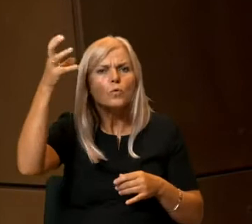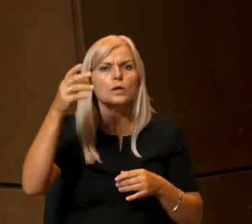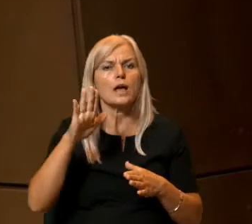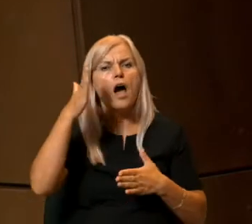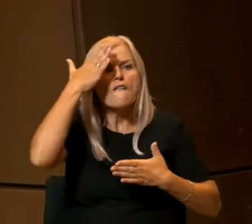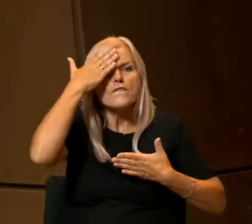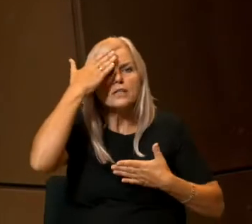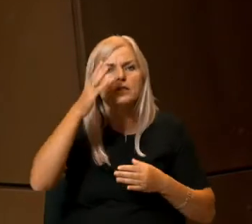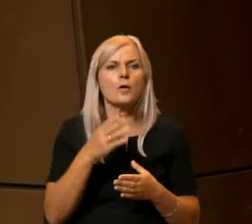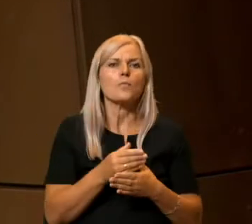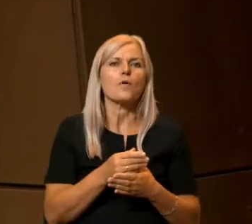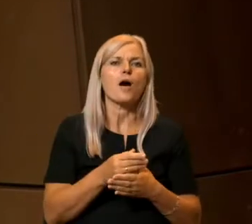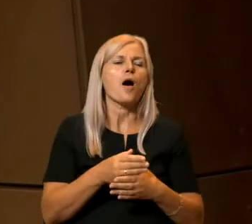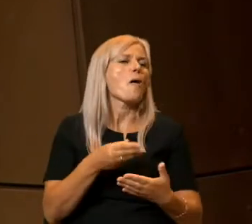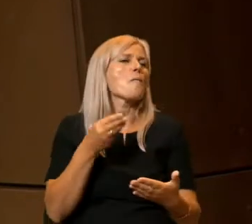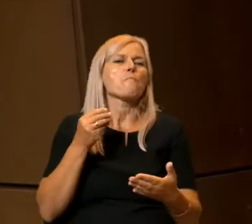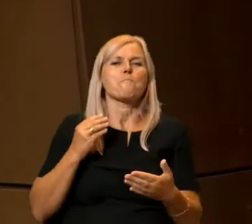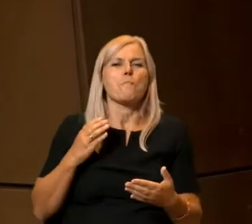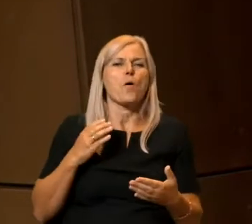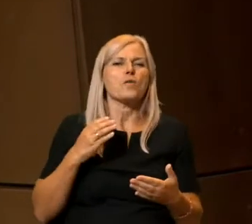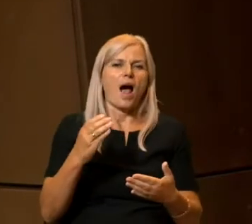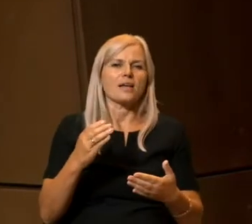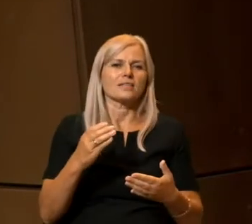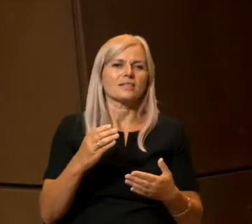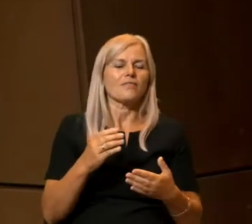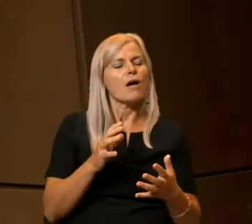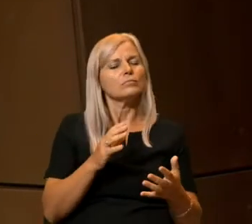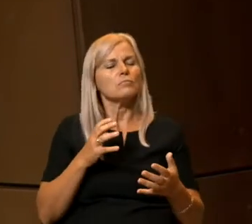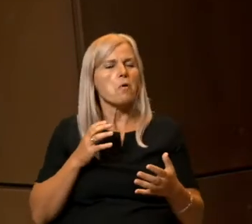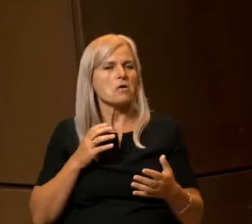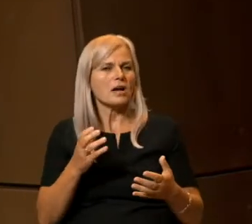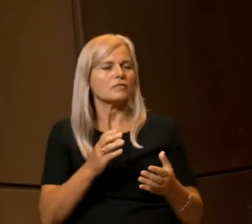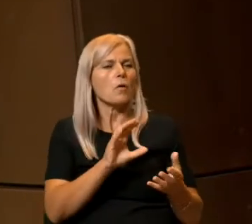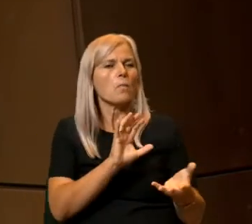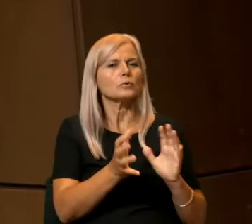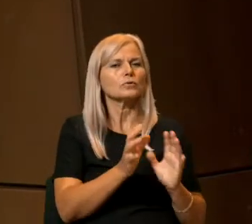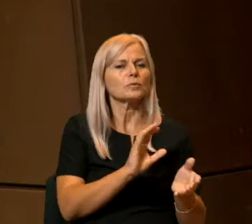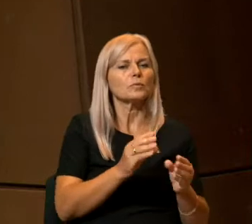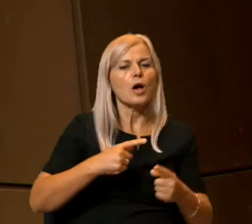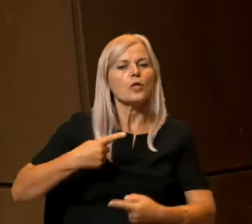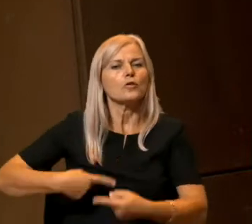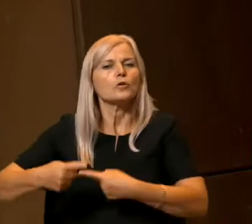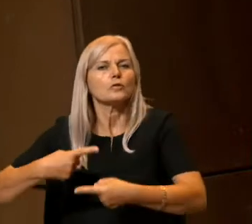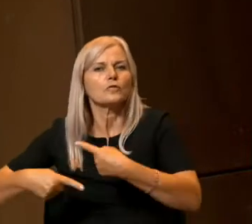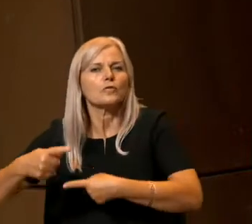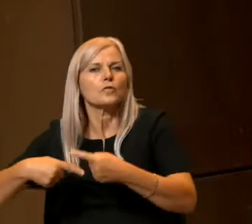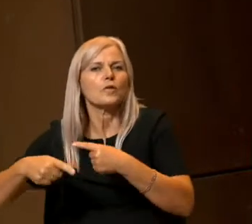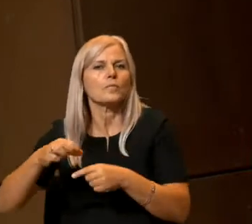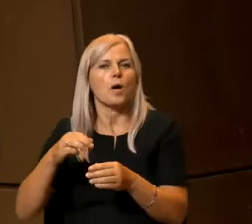skarbem, który należało chronić i przekazywać między pokoleniami.